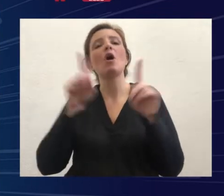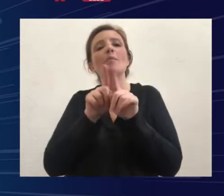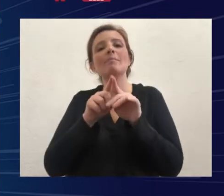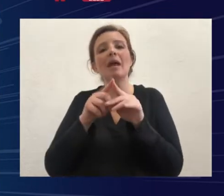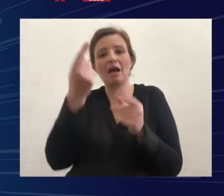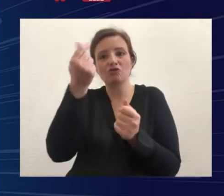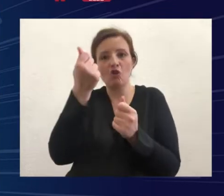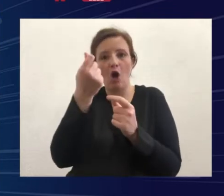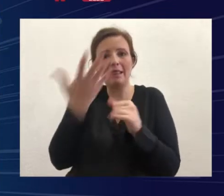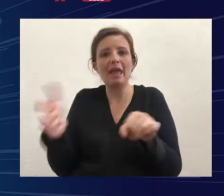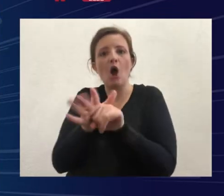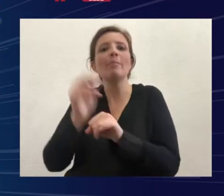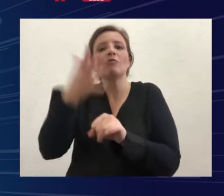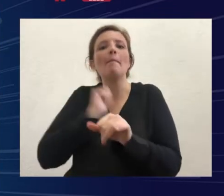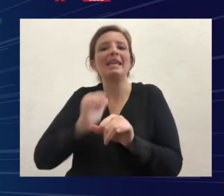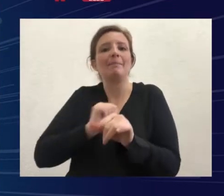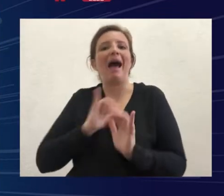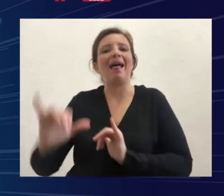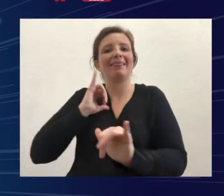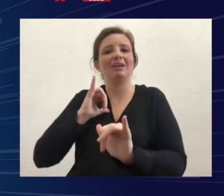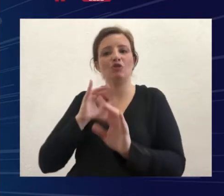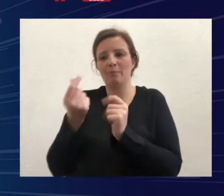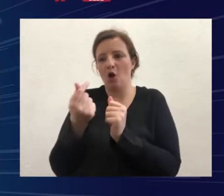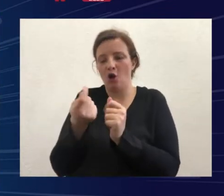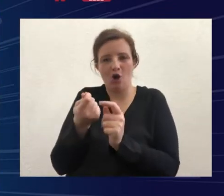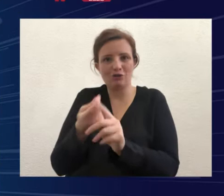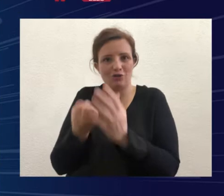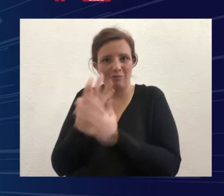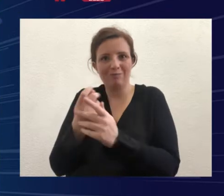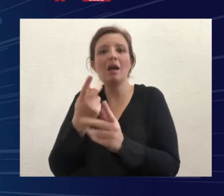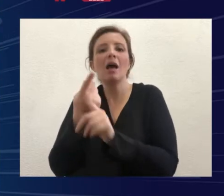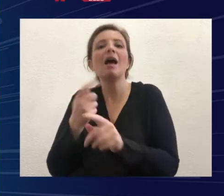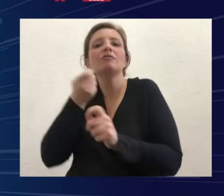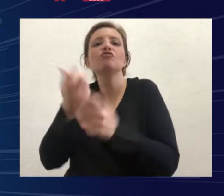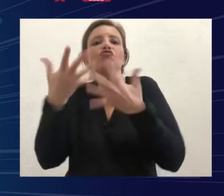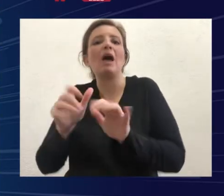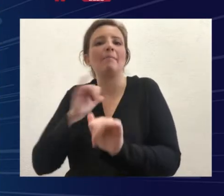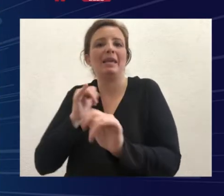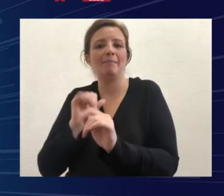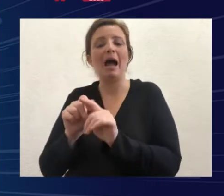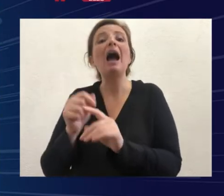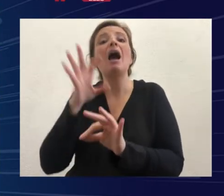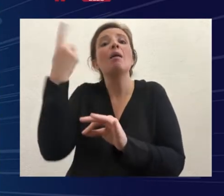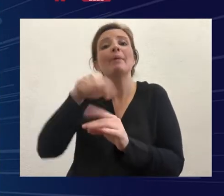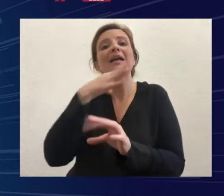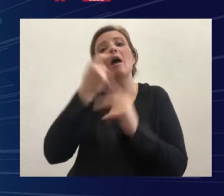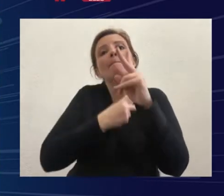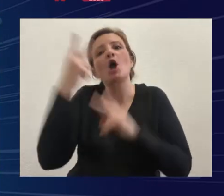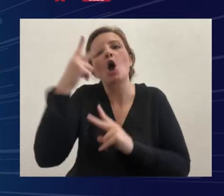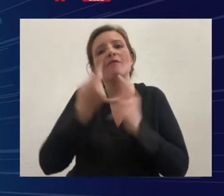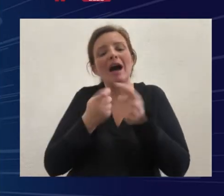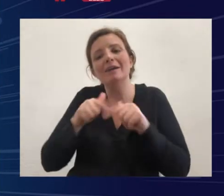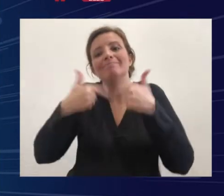una copertura anticipata del costo della fornitura, e in questo modo sostanzialmente si prova